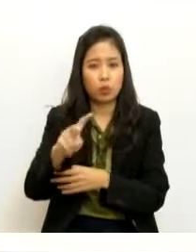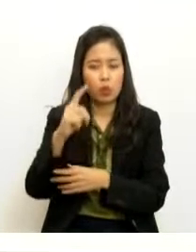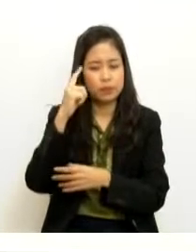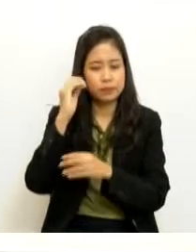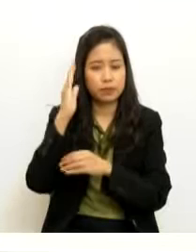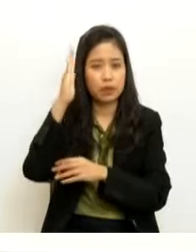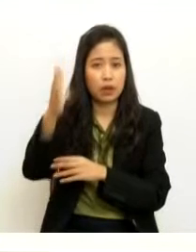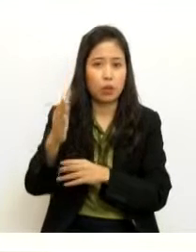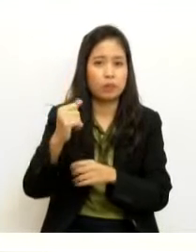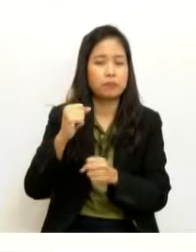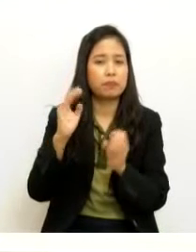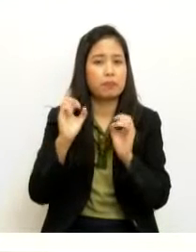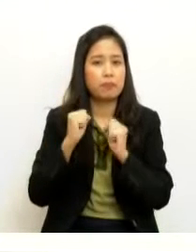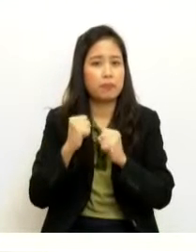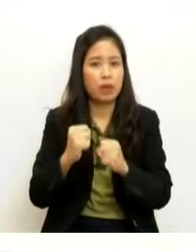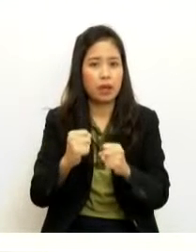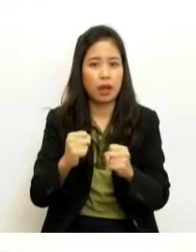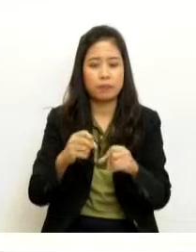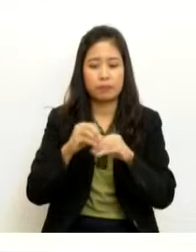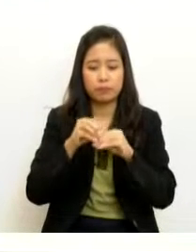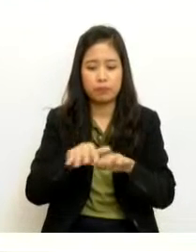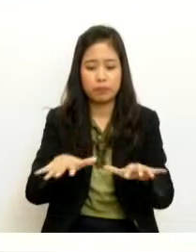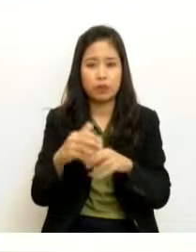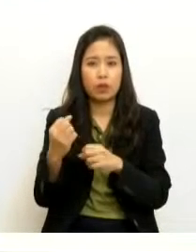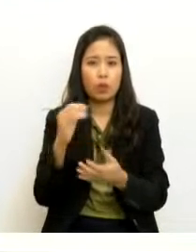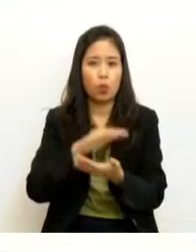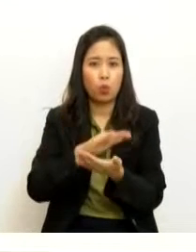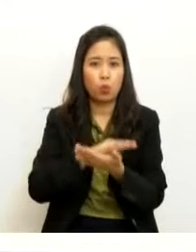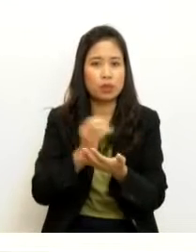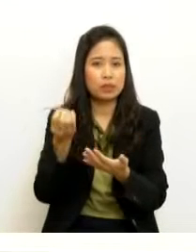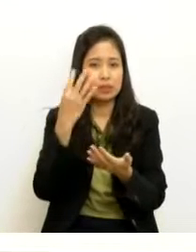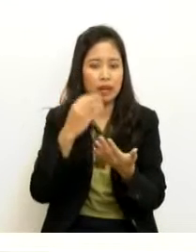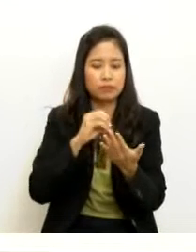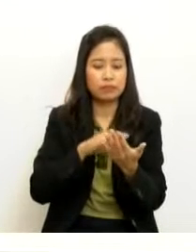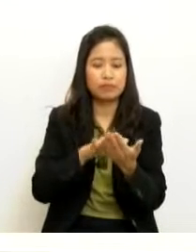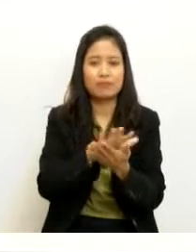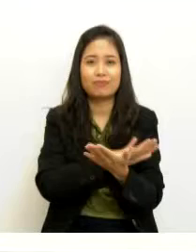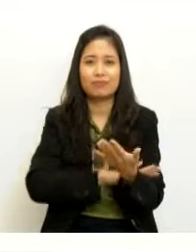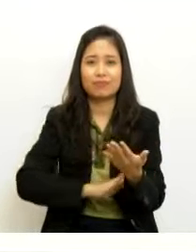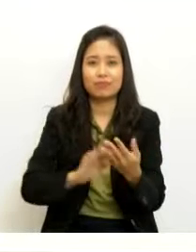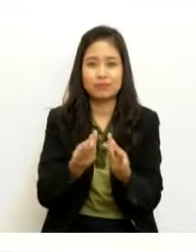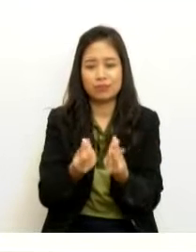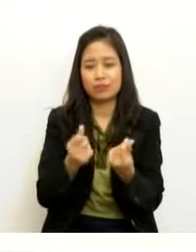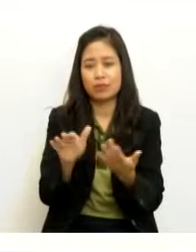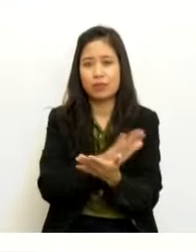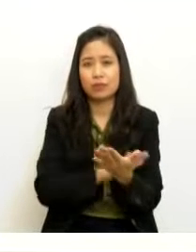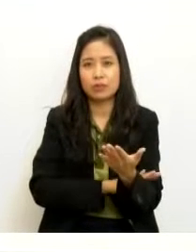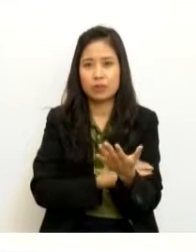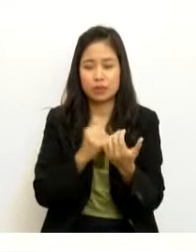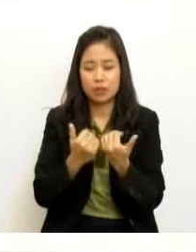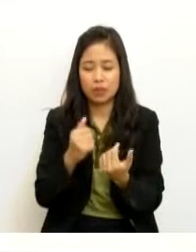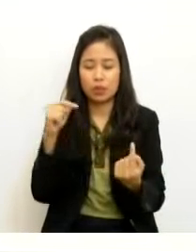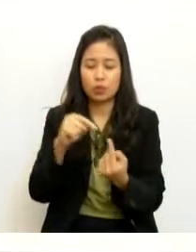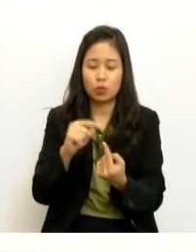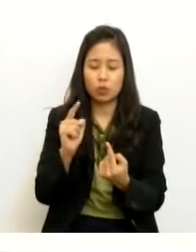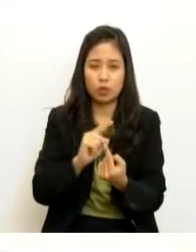ครับคุณภาพโรงเรียนให้ทั่วถึงครอบคลุมในพื้นที่เพื่อลดความแออัดในการจัดการศึกษาในแต่ละโรงเรียนโดยเฉพา